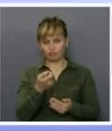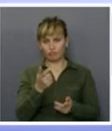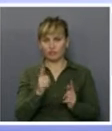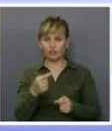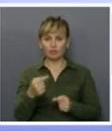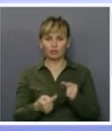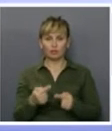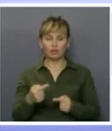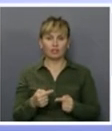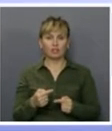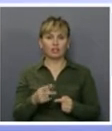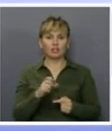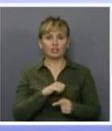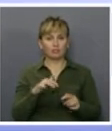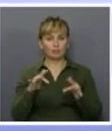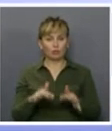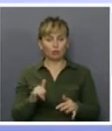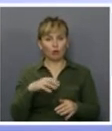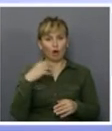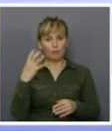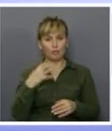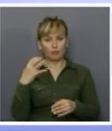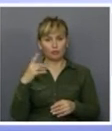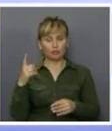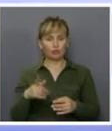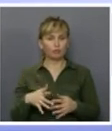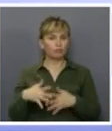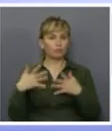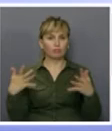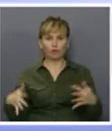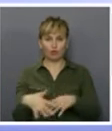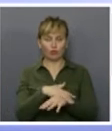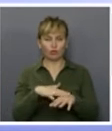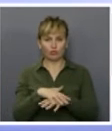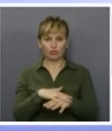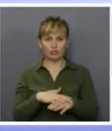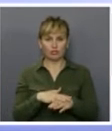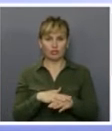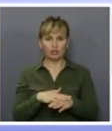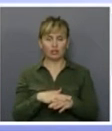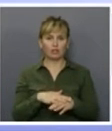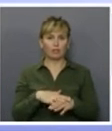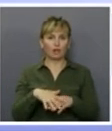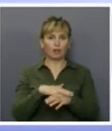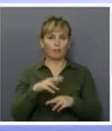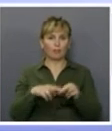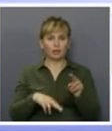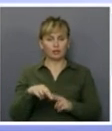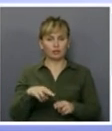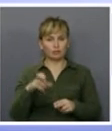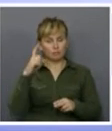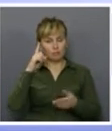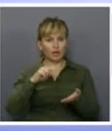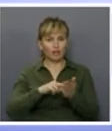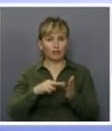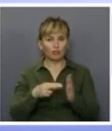Давайте На самом деле поток у Апорта очень большой. Во-первых, Апорт построен с продуманной инфраструктурой,